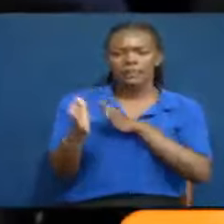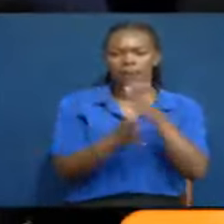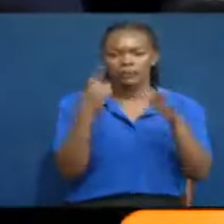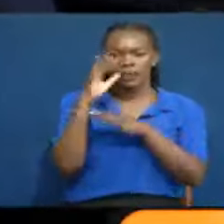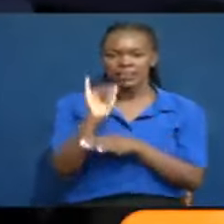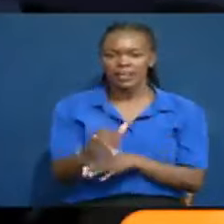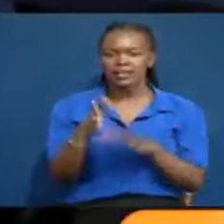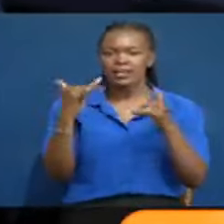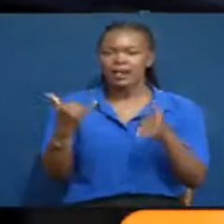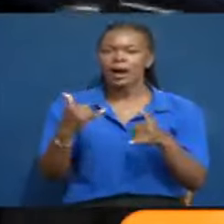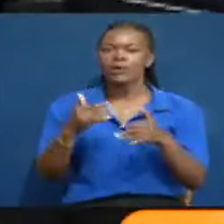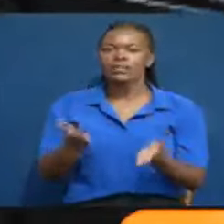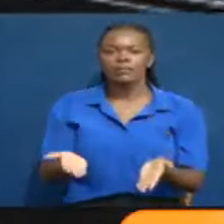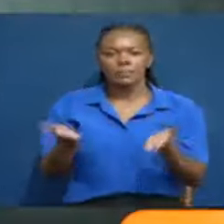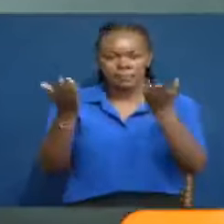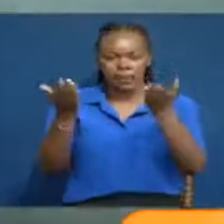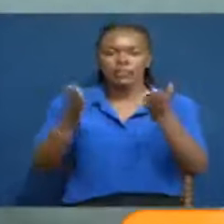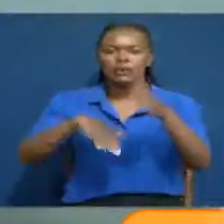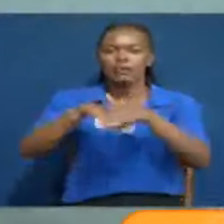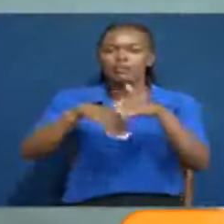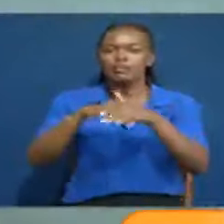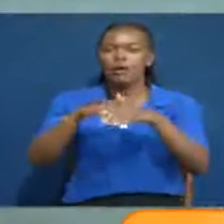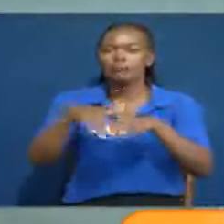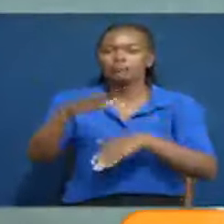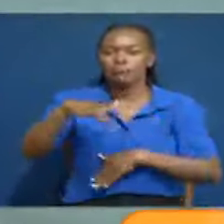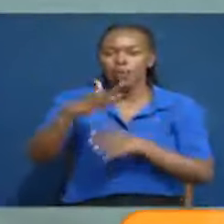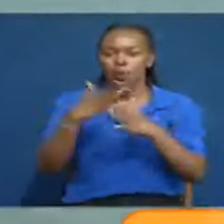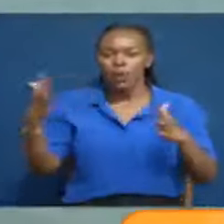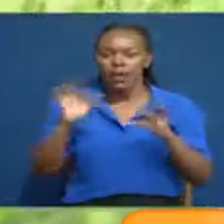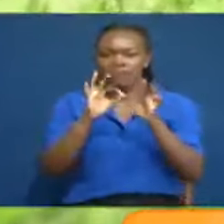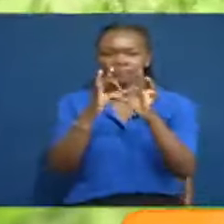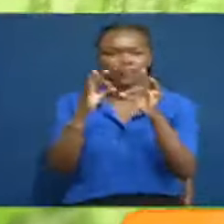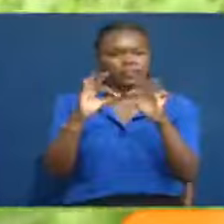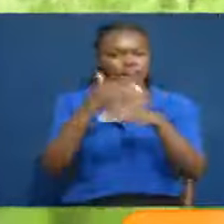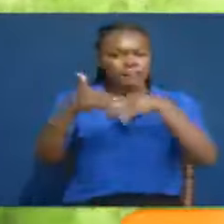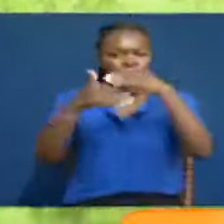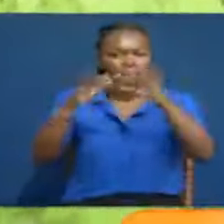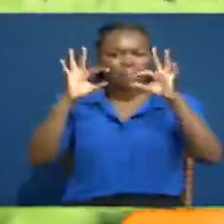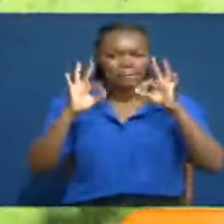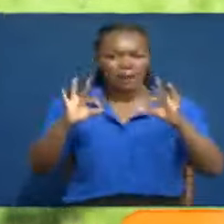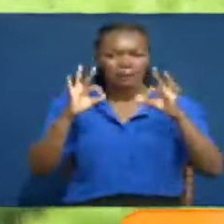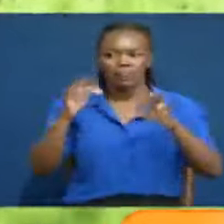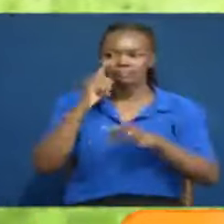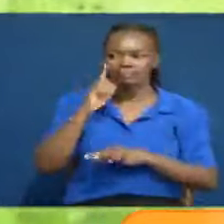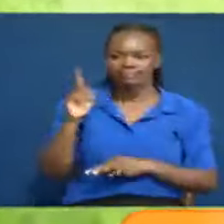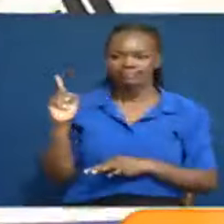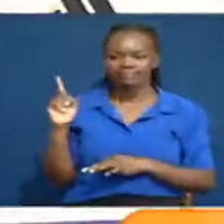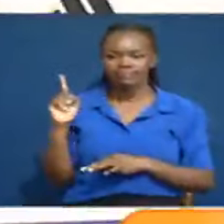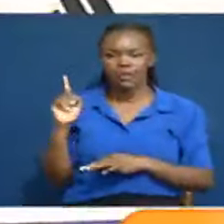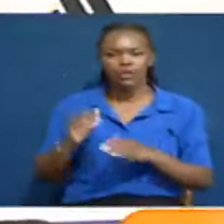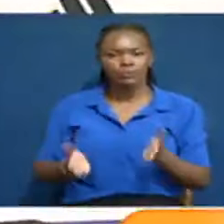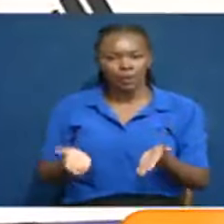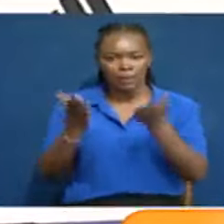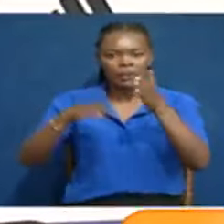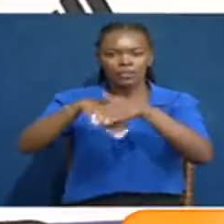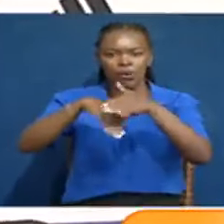dunia limeinua hadhi ya soka kwenye Jamhuri ya Dominica, ambapo miundo mbinu sawa na uwekezaji mkubwa umefanywa kwenye ukuzaji wa soka. In